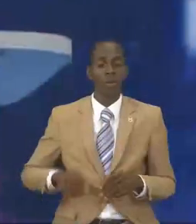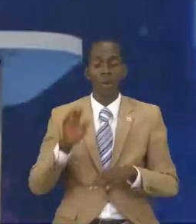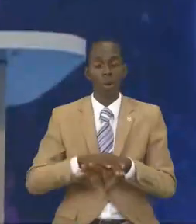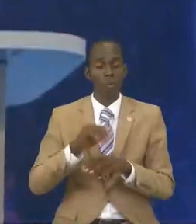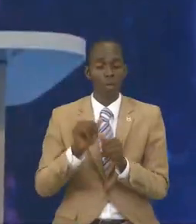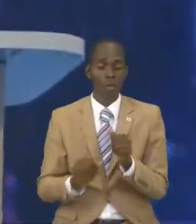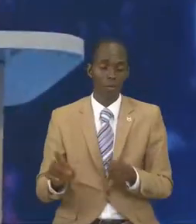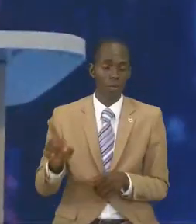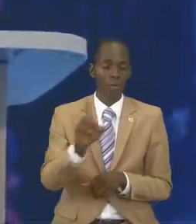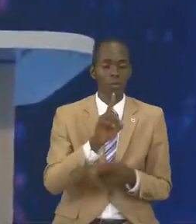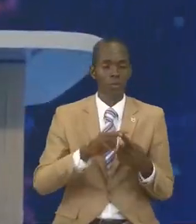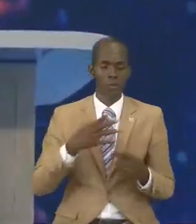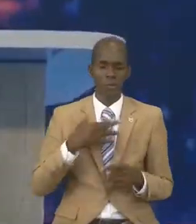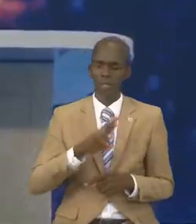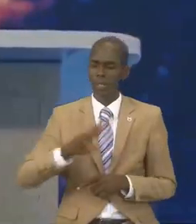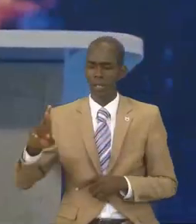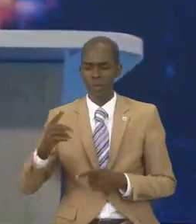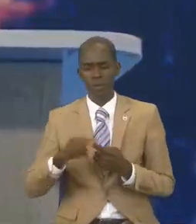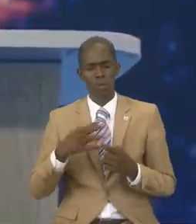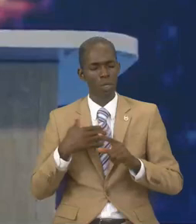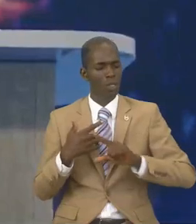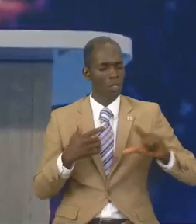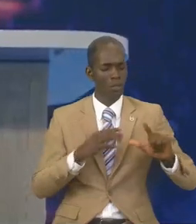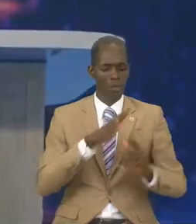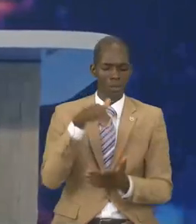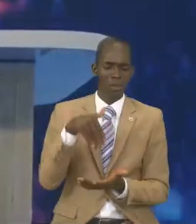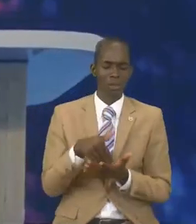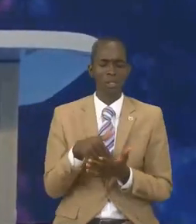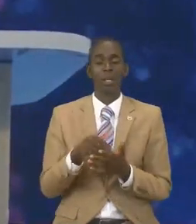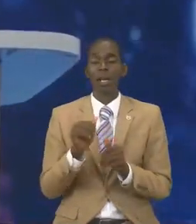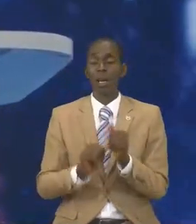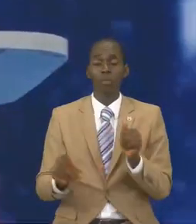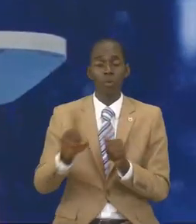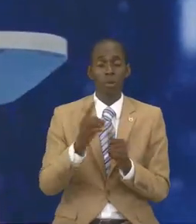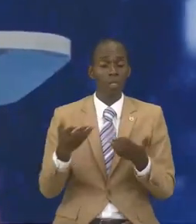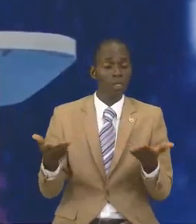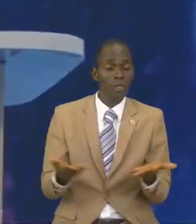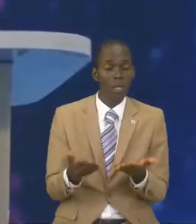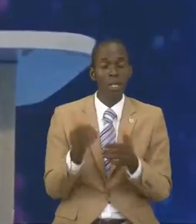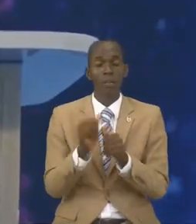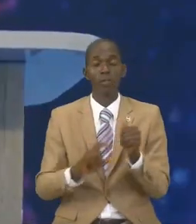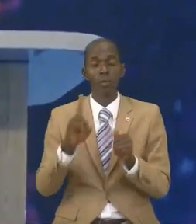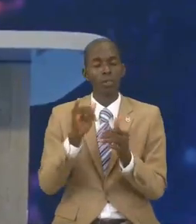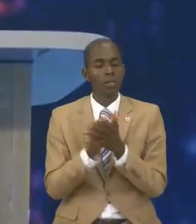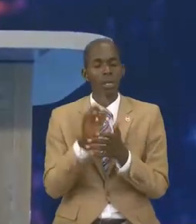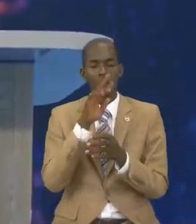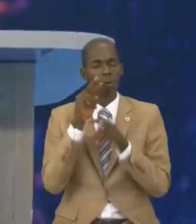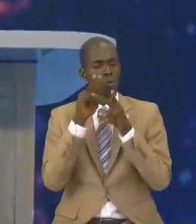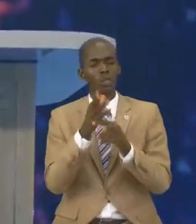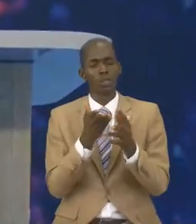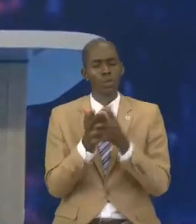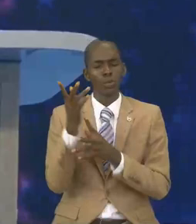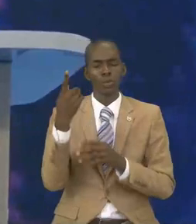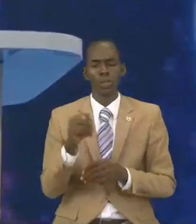Seigneur, sur tout le monde, à ma droite, à ma gauche, au milieu, tout le monde maintenant ici. Et ceux qui écoutent à la